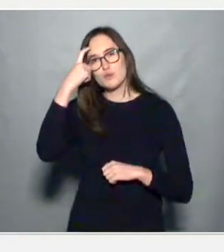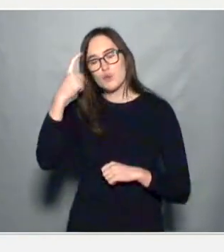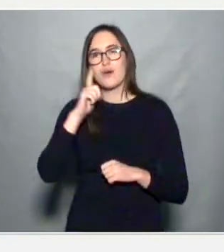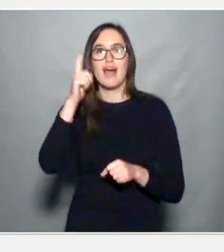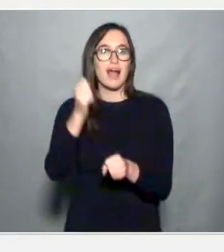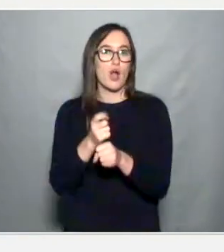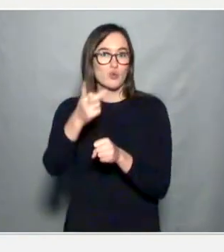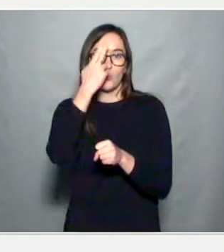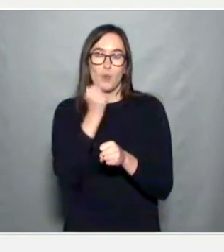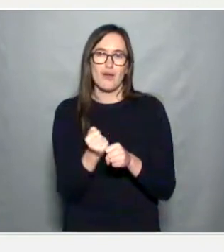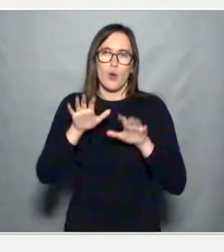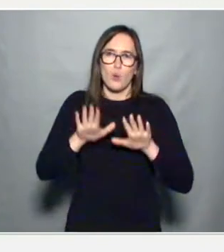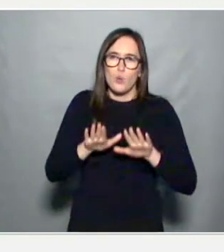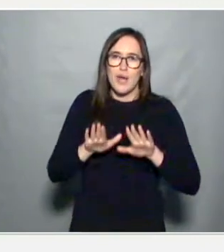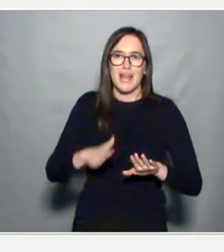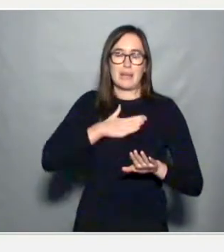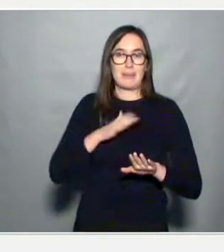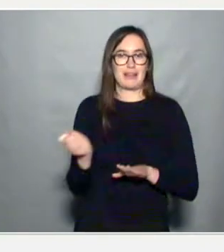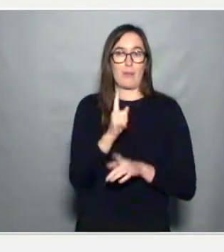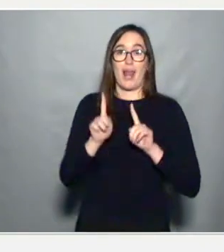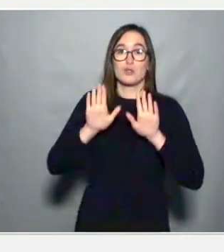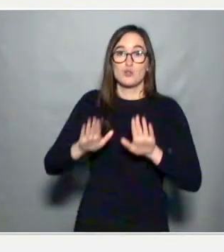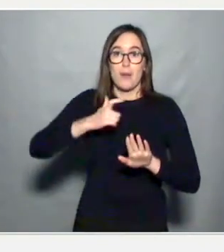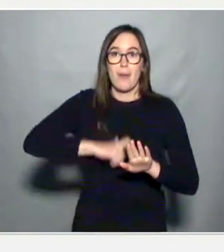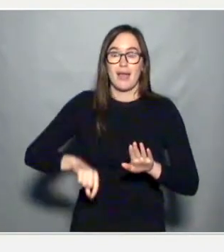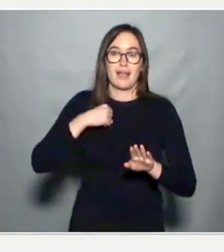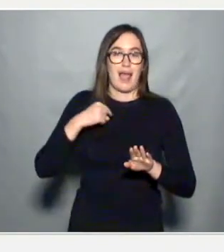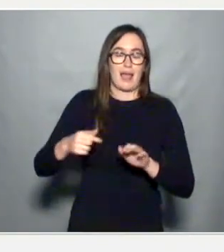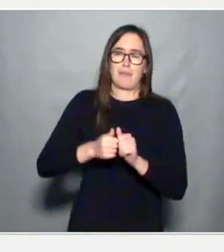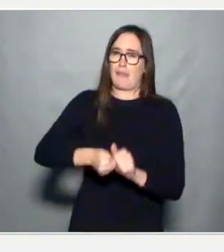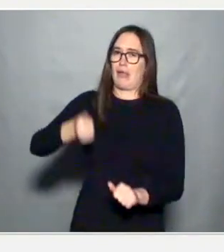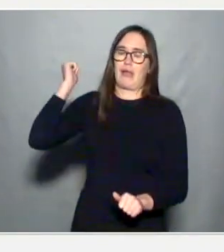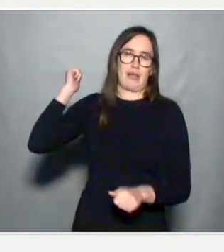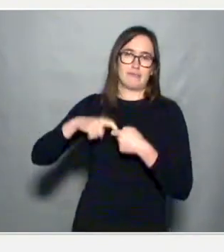gång du försöker sakta ner mitt tempo eller stoppa mig så faller jag totalt omkull.